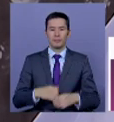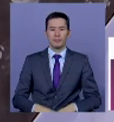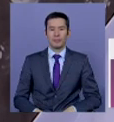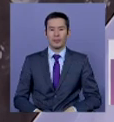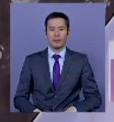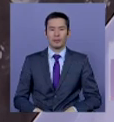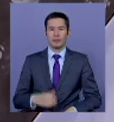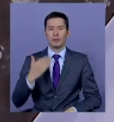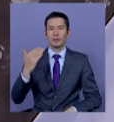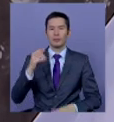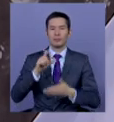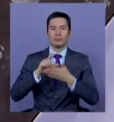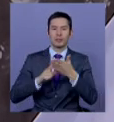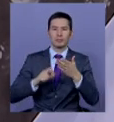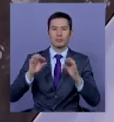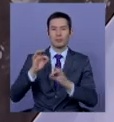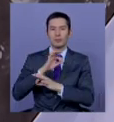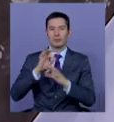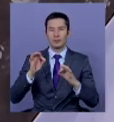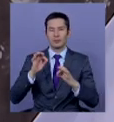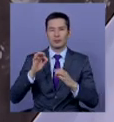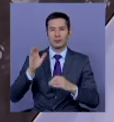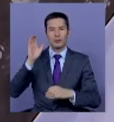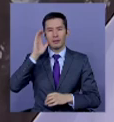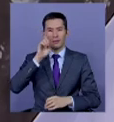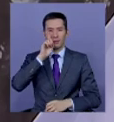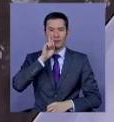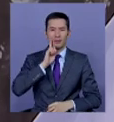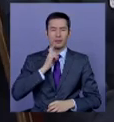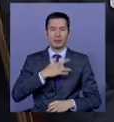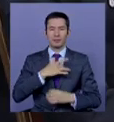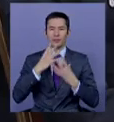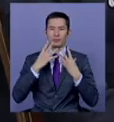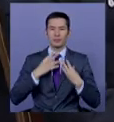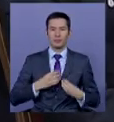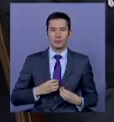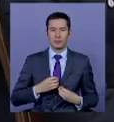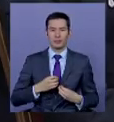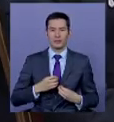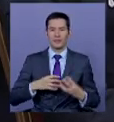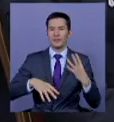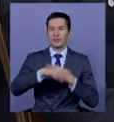тербетіп қана қойған жоқ. Шәмшаға өзінің әндерімінің бүткіл қазақ елін тербетті.